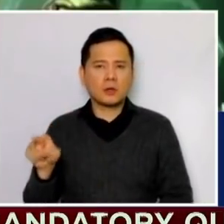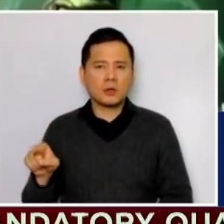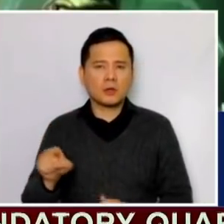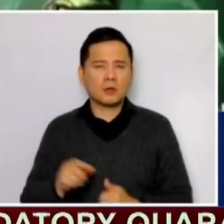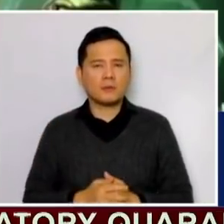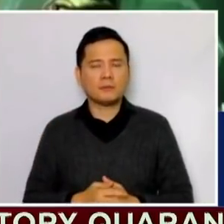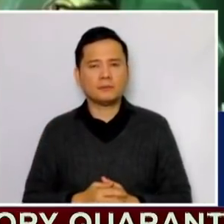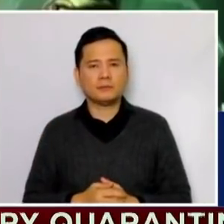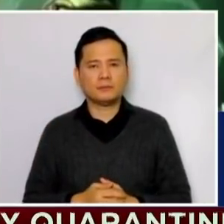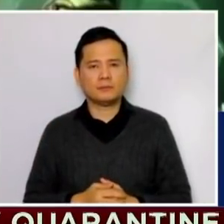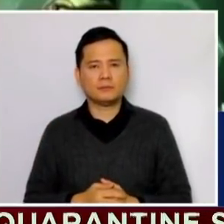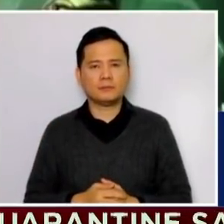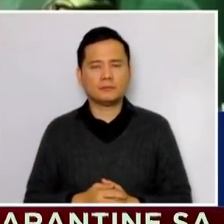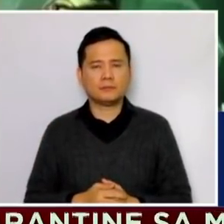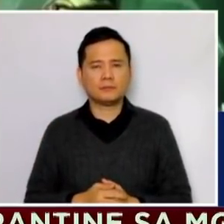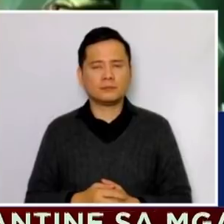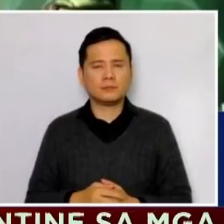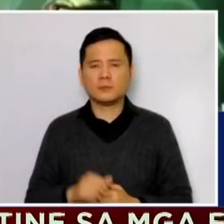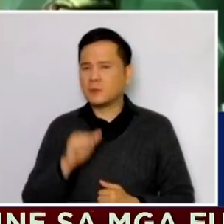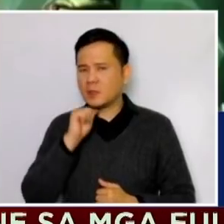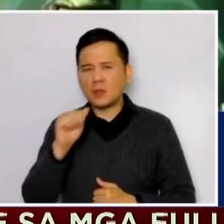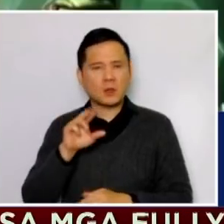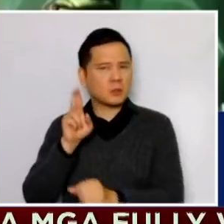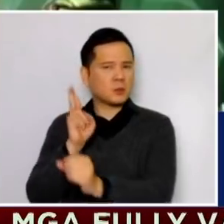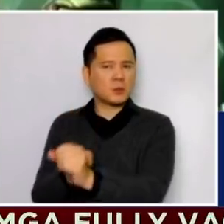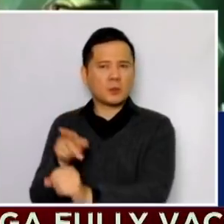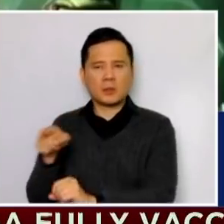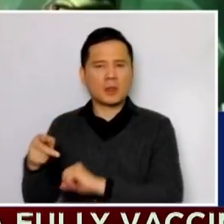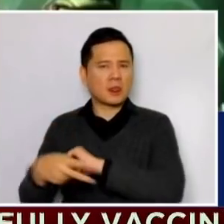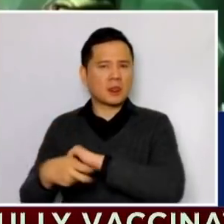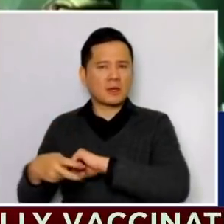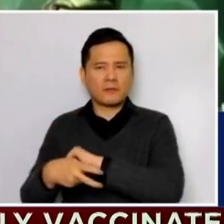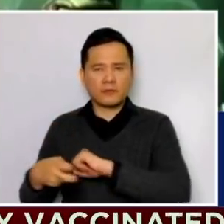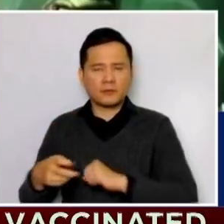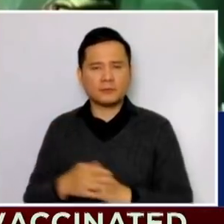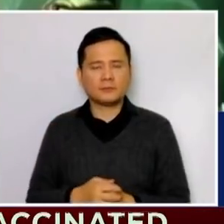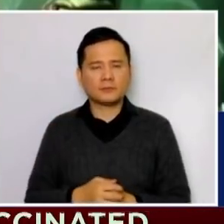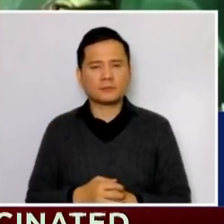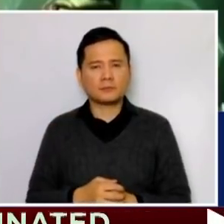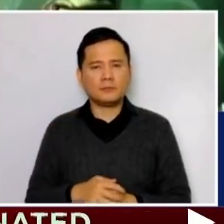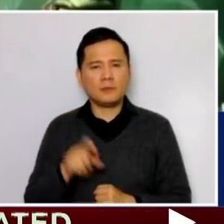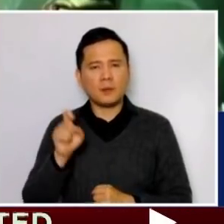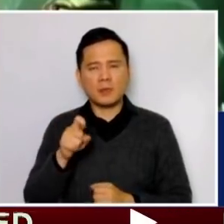of the thieves. Let us stand mightily against the